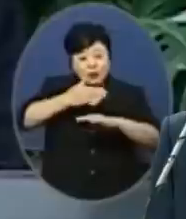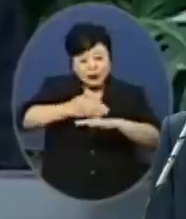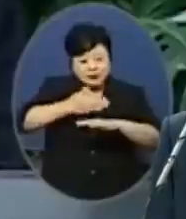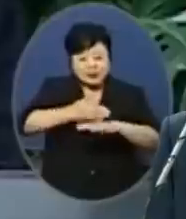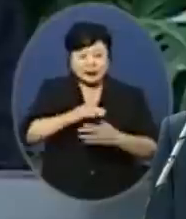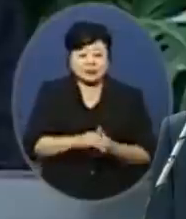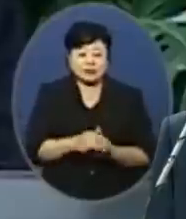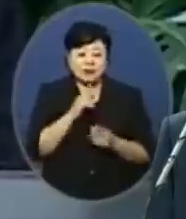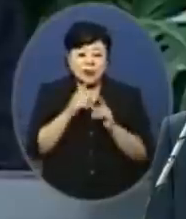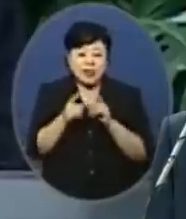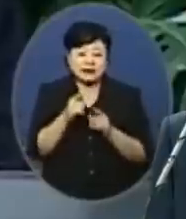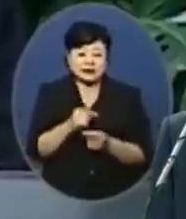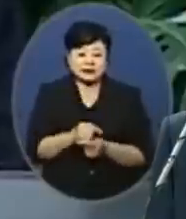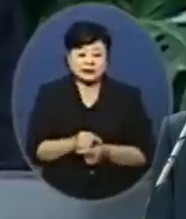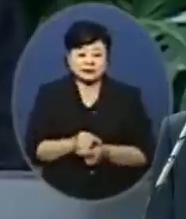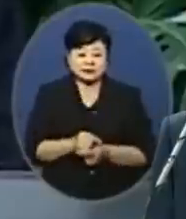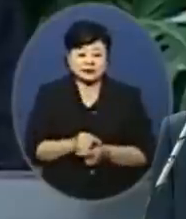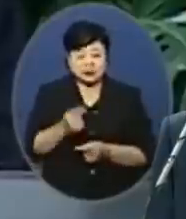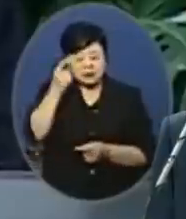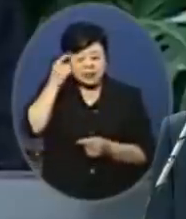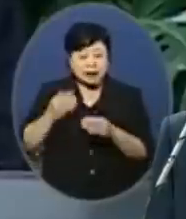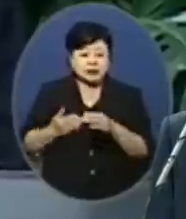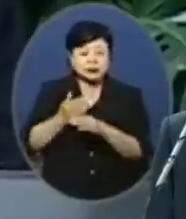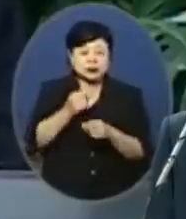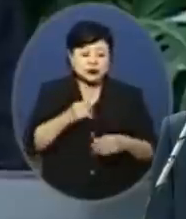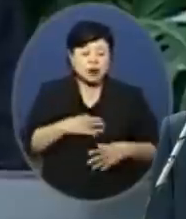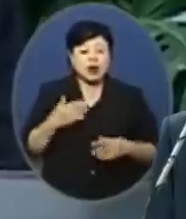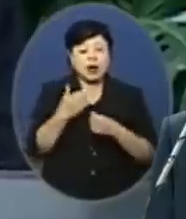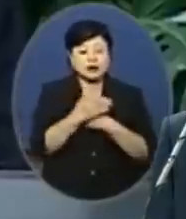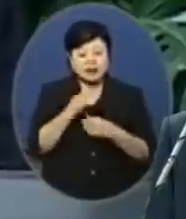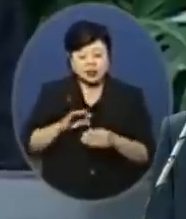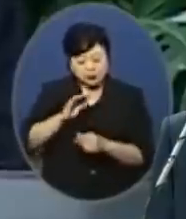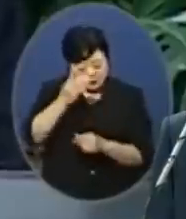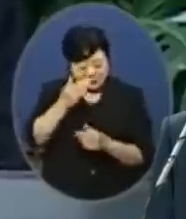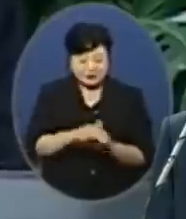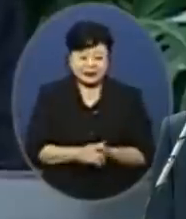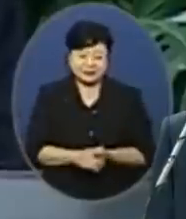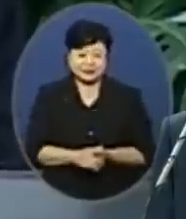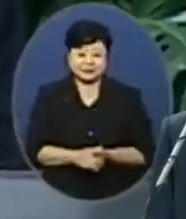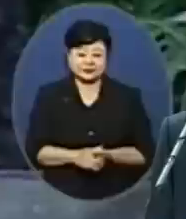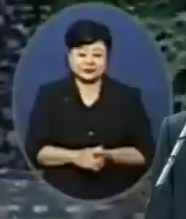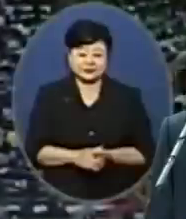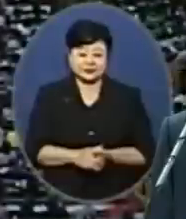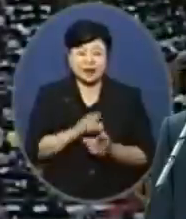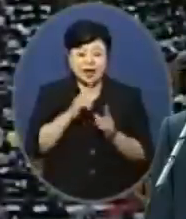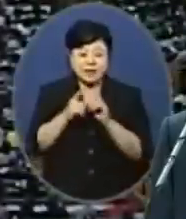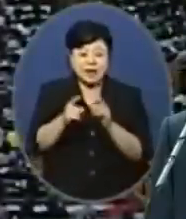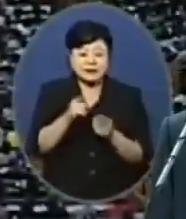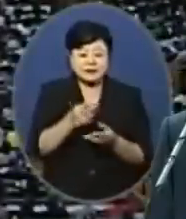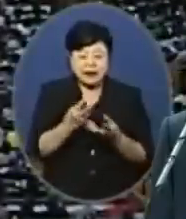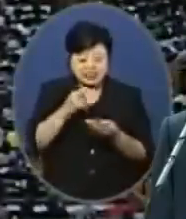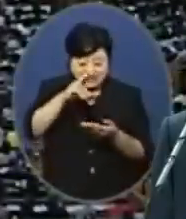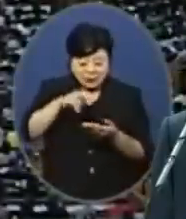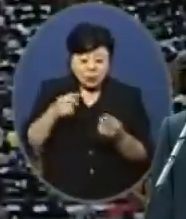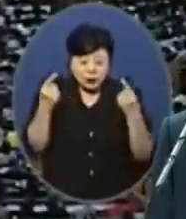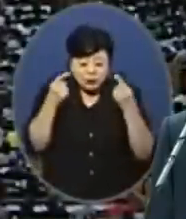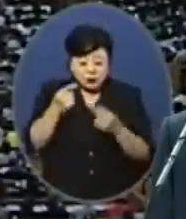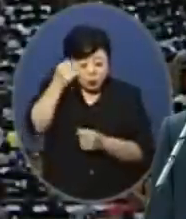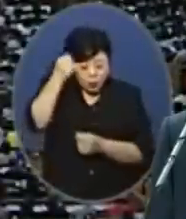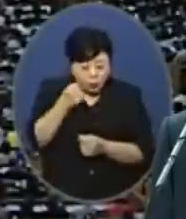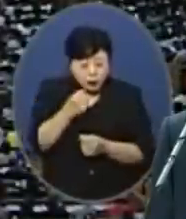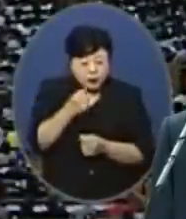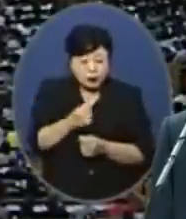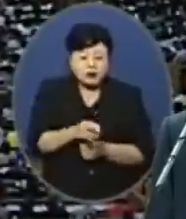감사하면 말씀에서 상상할 수 없는 놀라운 은혜가 넘쳐나는 것입니다. 말씀을 많이 읽고 듣고 외우는